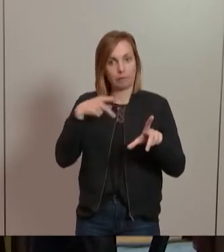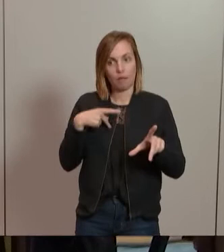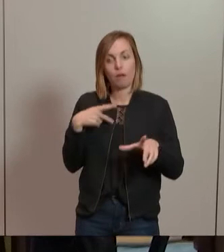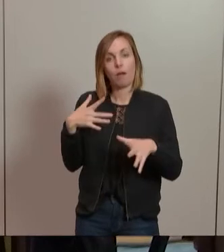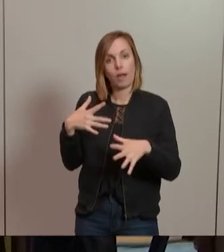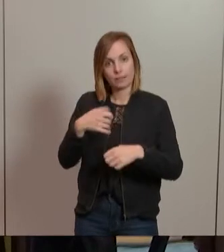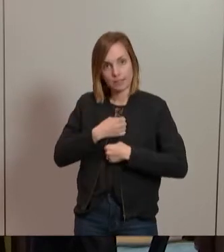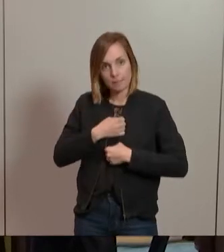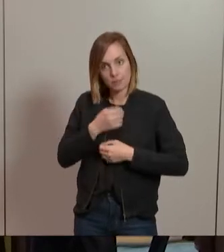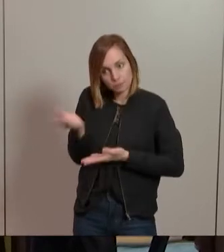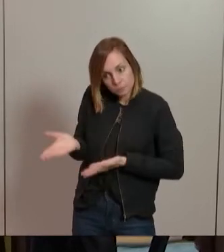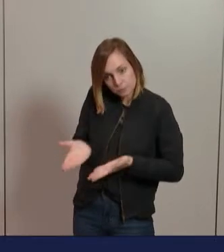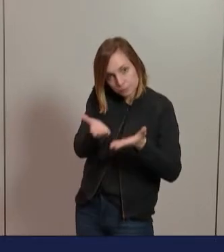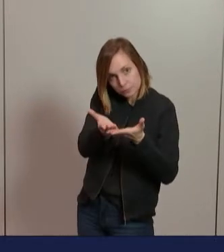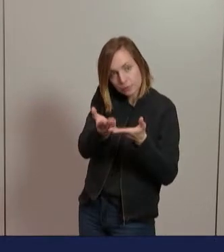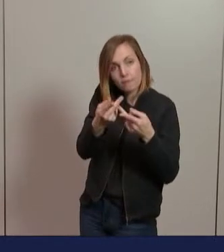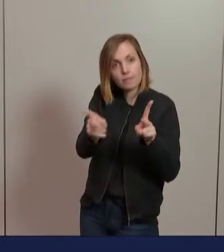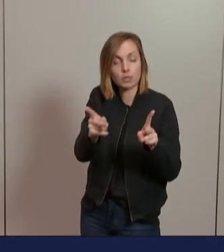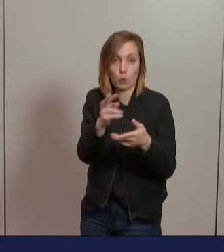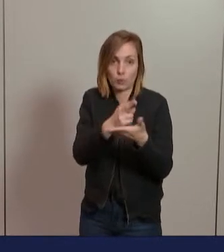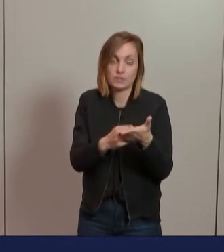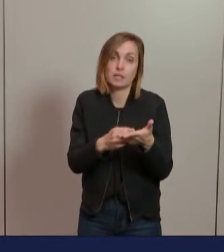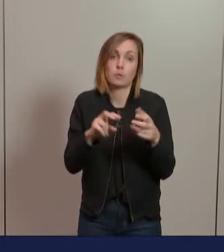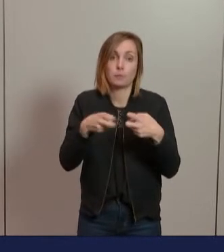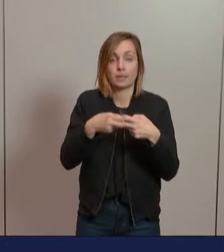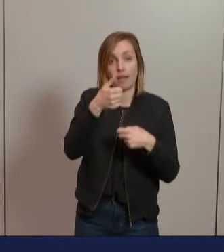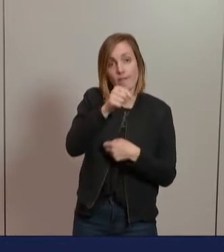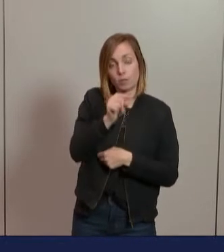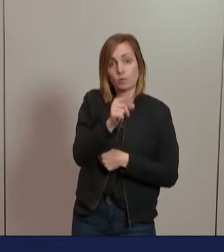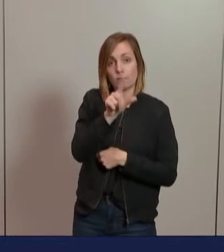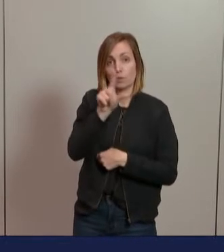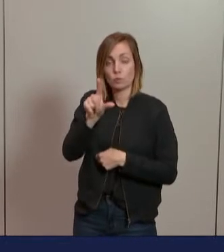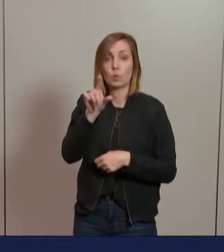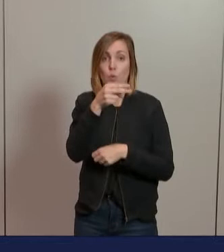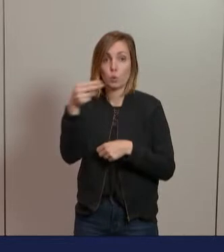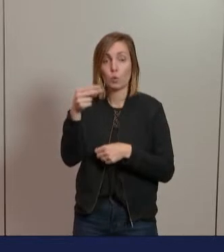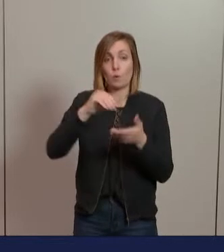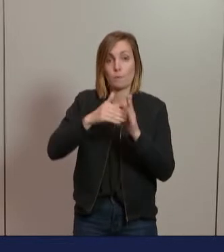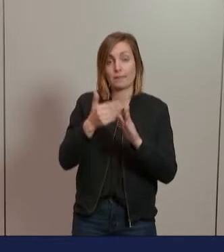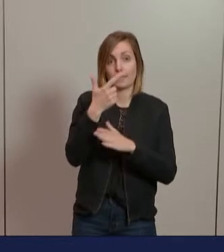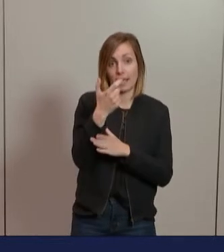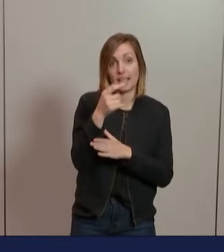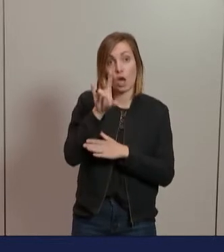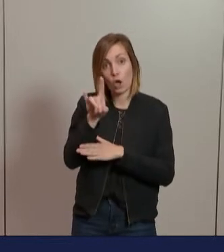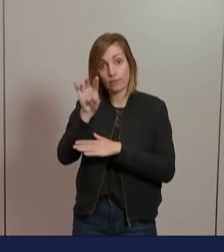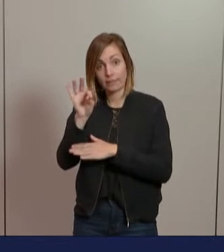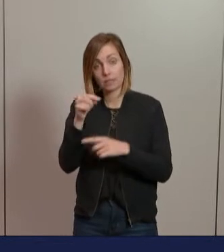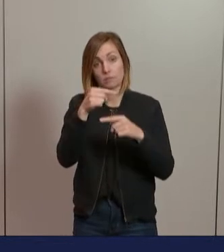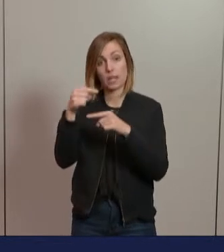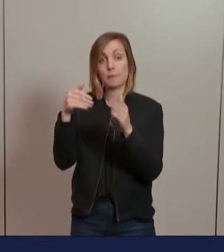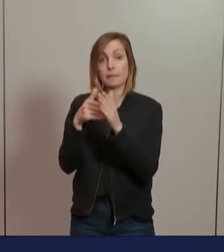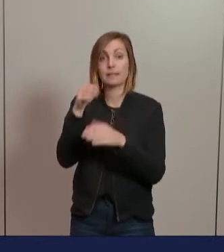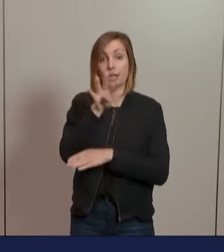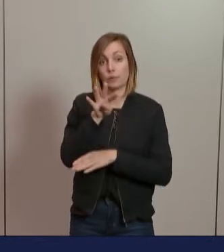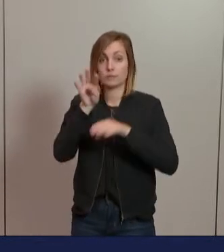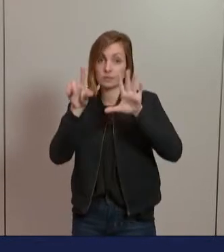accepté de céder cette emprise à la ville de Rezé au prix de 1,22 euros le mètre carré hors taxe, soit 1 047 euros